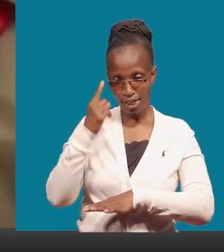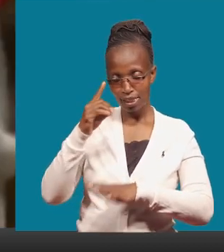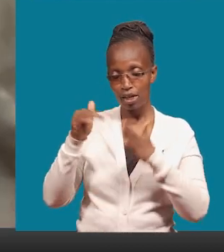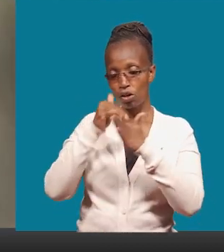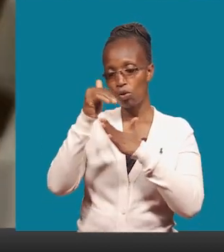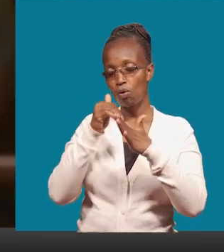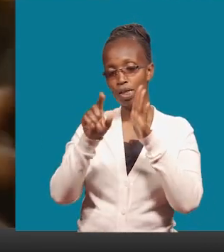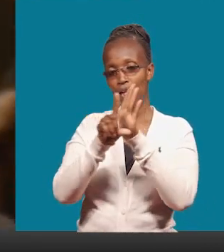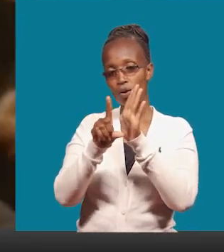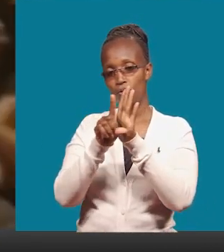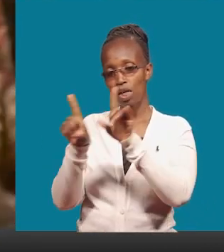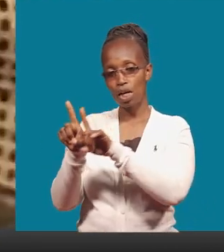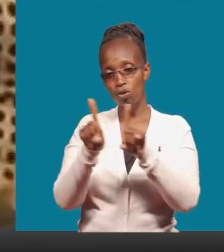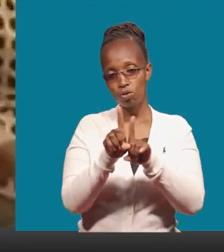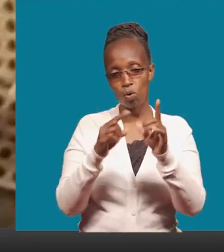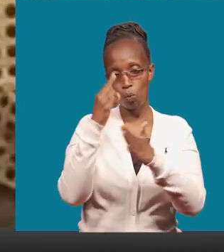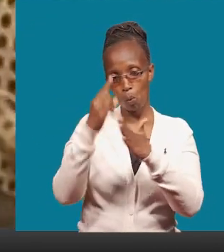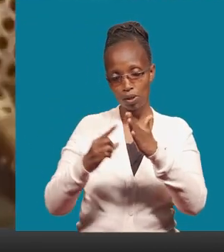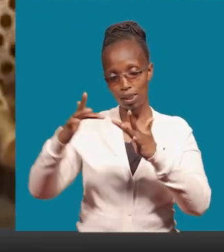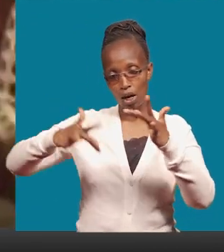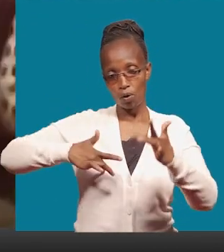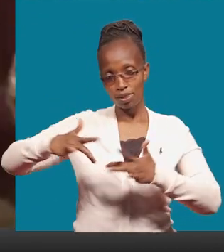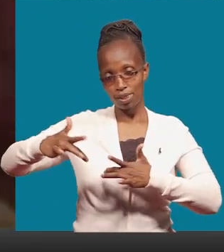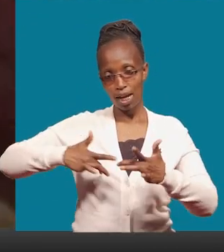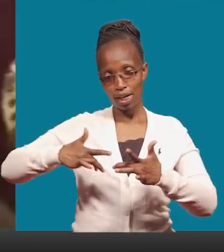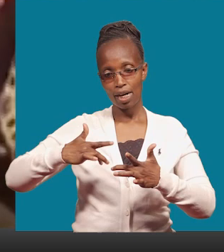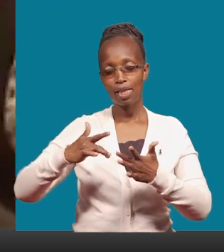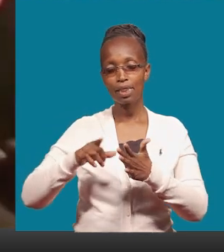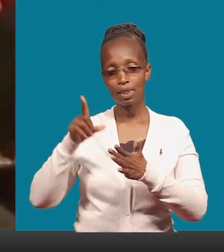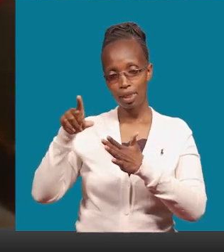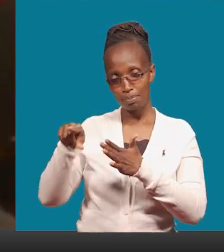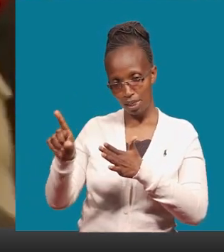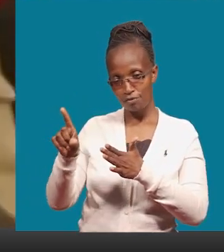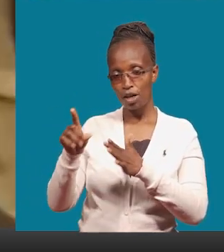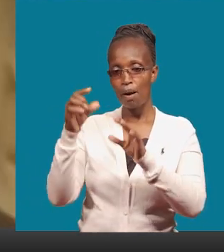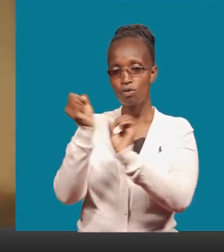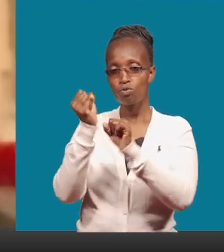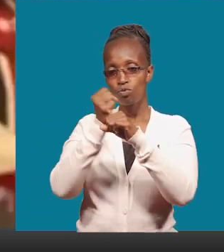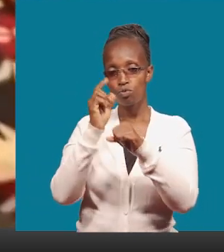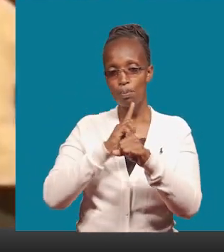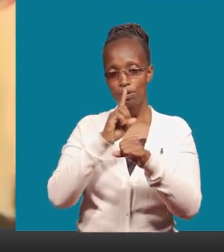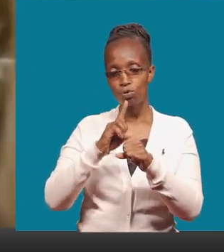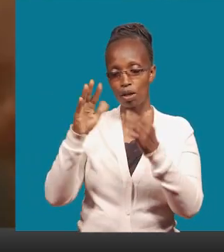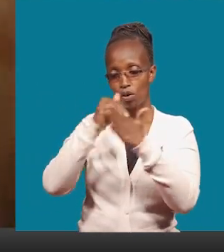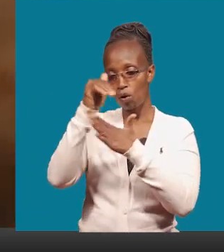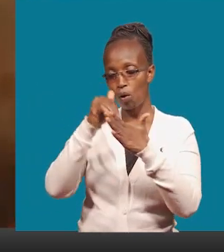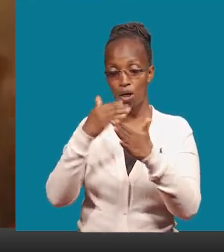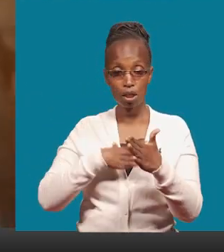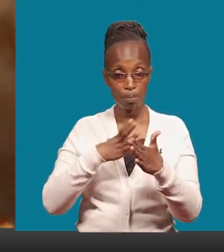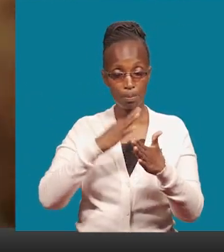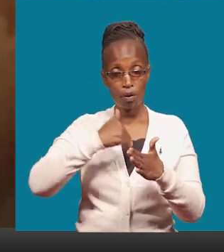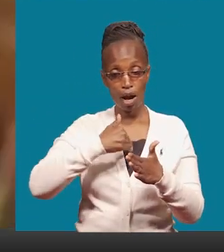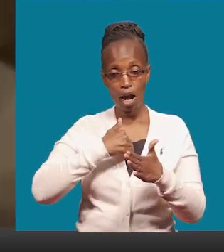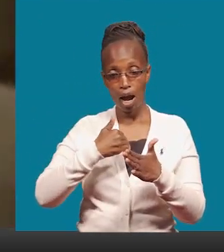wanaelewa sheria zote za bunge na sheria zinazowahusu. Yote yakiwa msingi wa kuhakikisha kila mbunge yuko